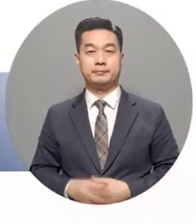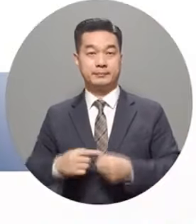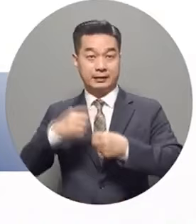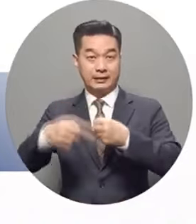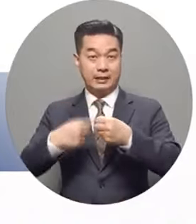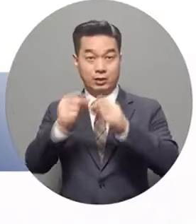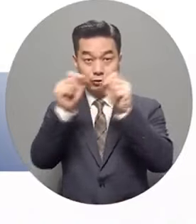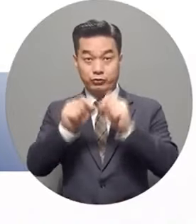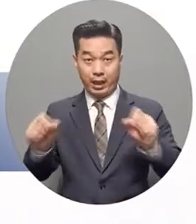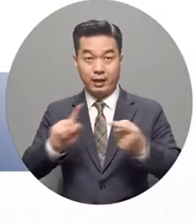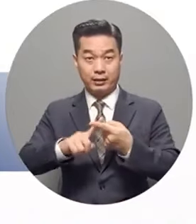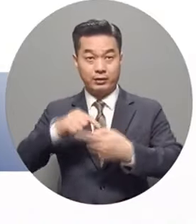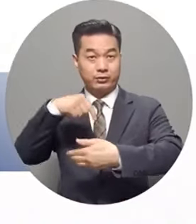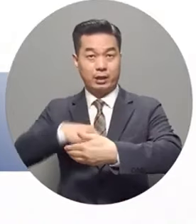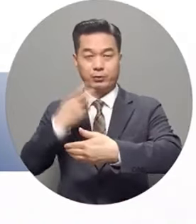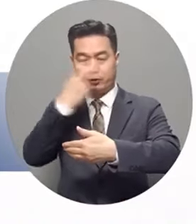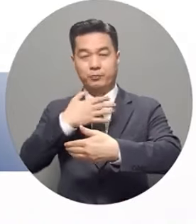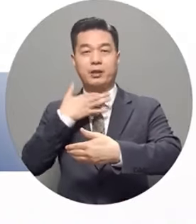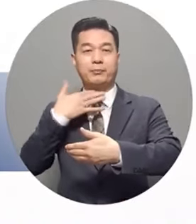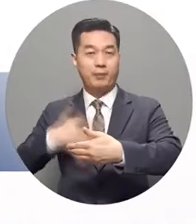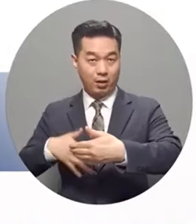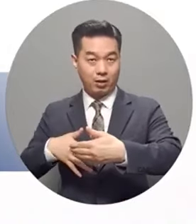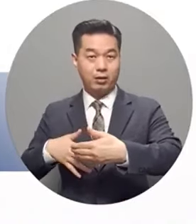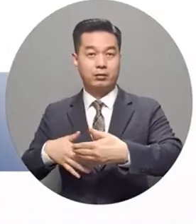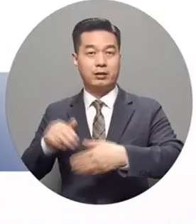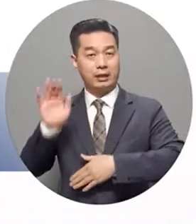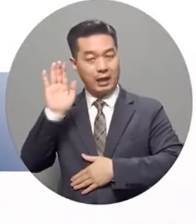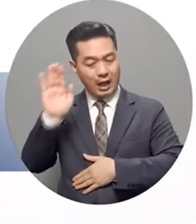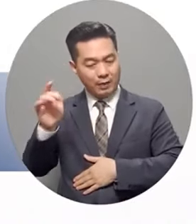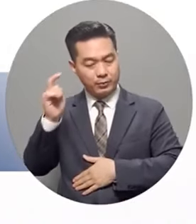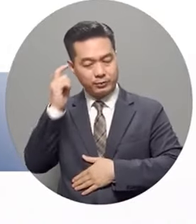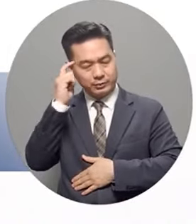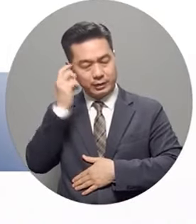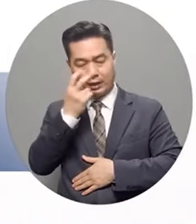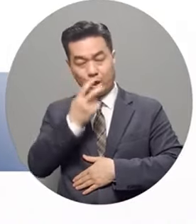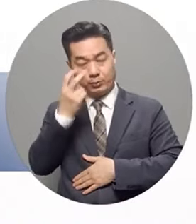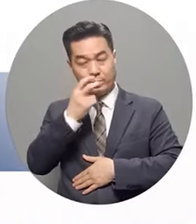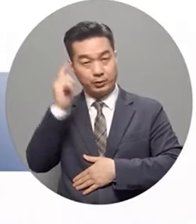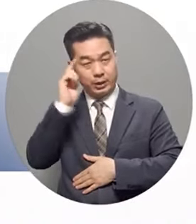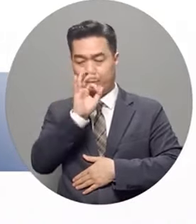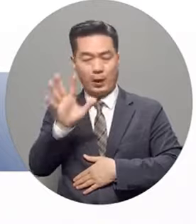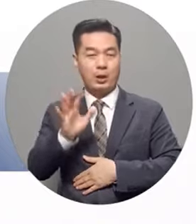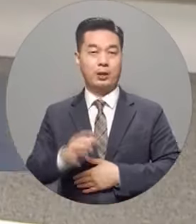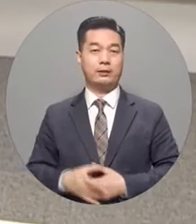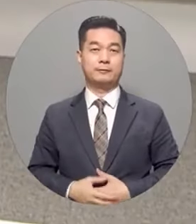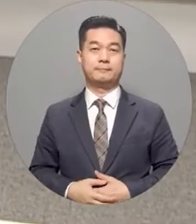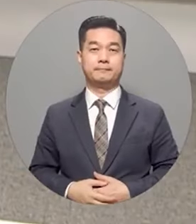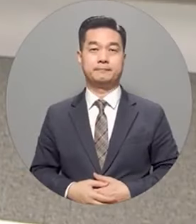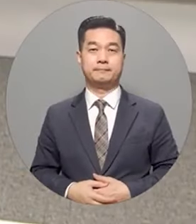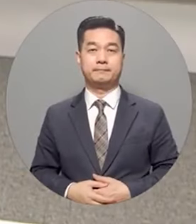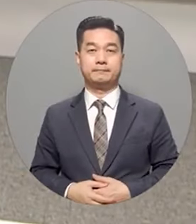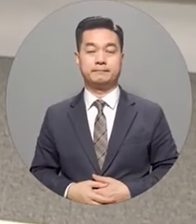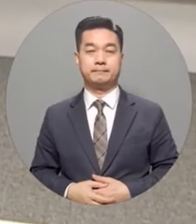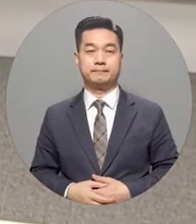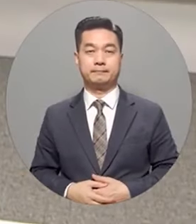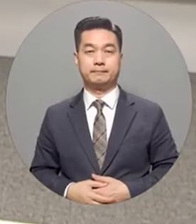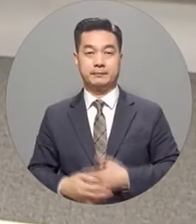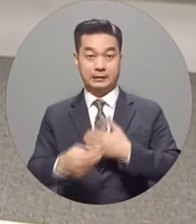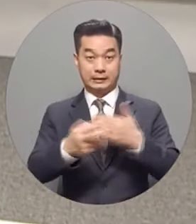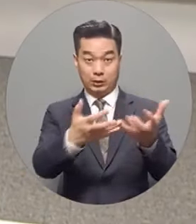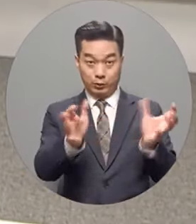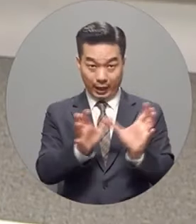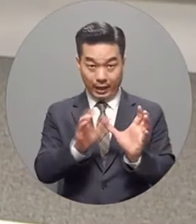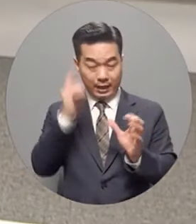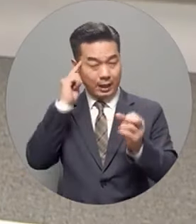유예에 대해서는 내부 검토된 바 없으며 향후 검토할 계획도 없습니다. 의료계가